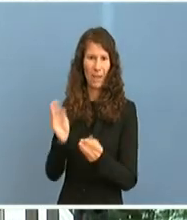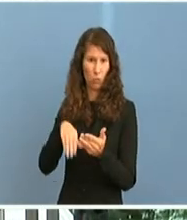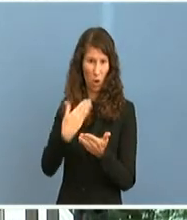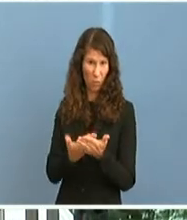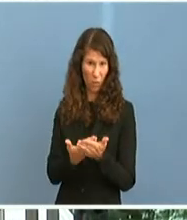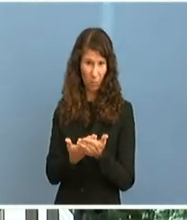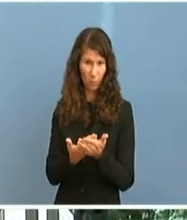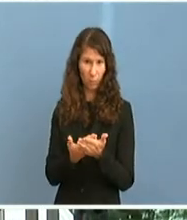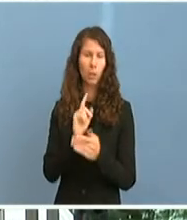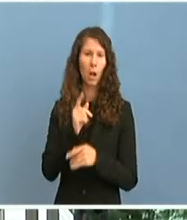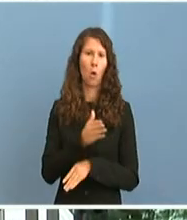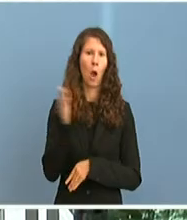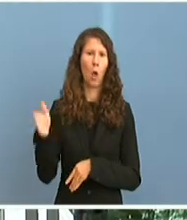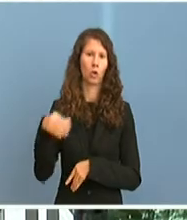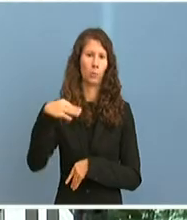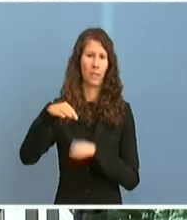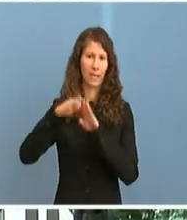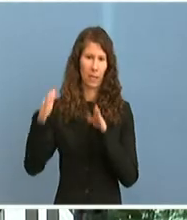ans Außenministerium, die Frage.